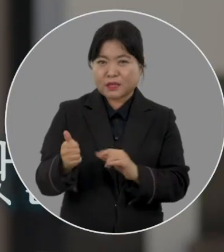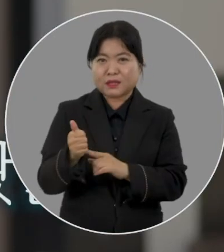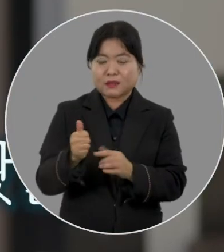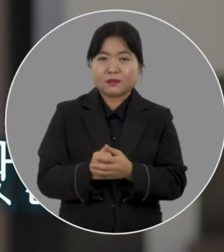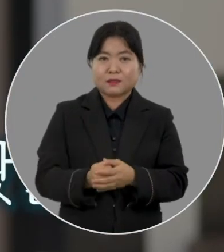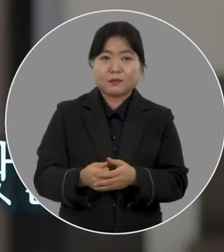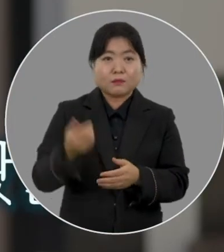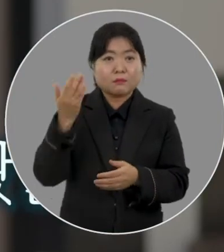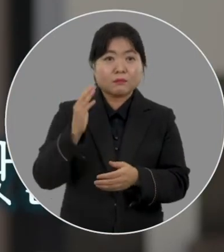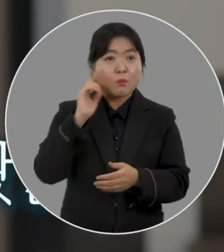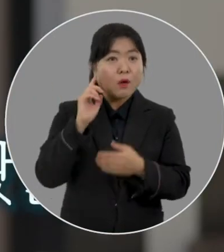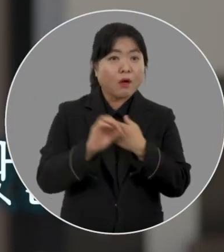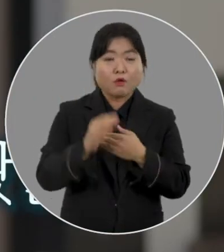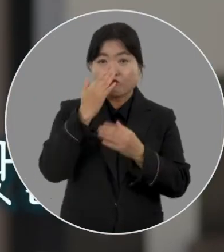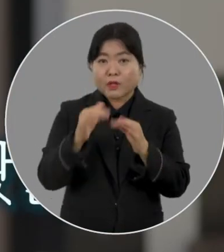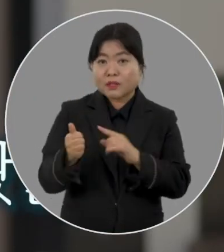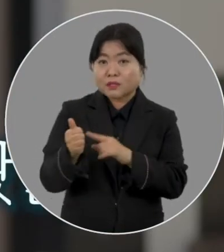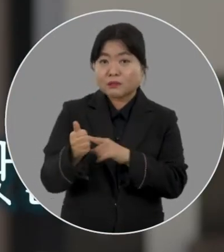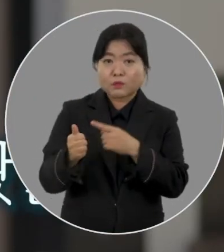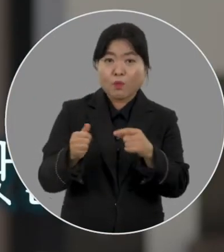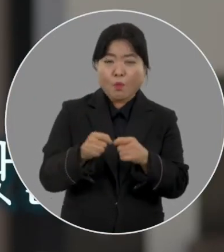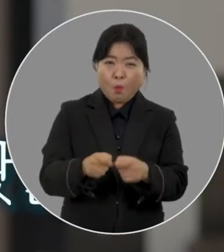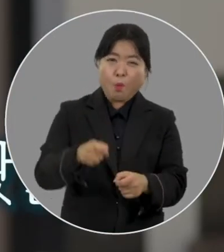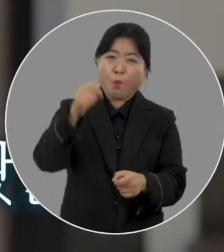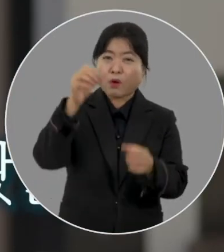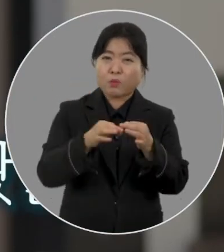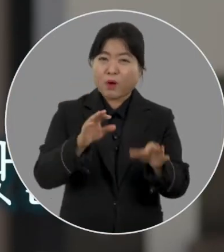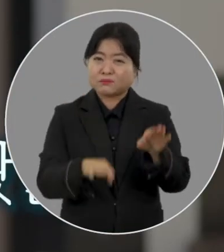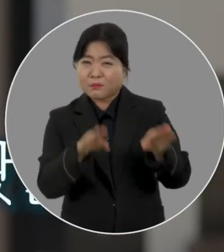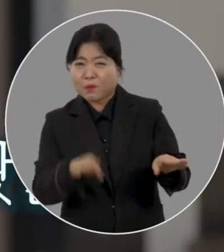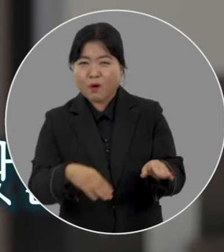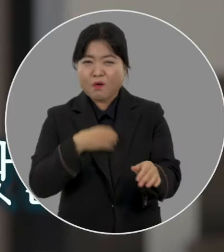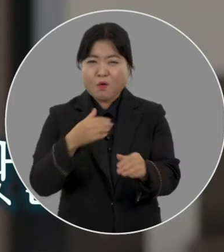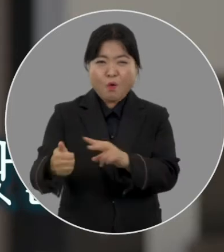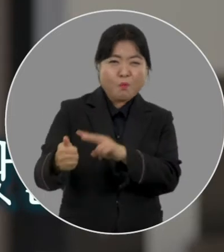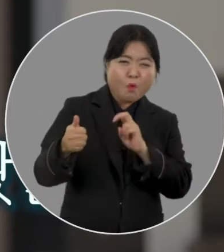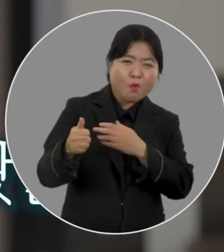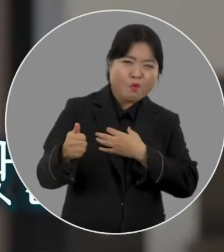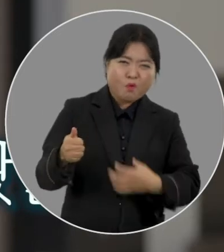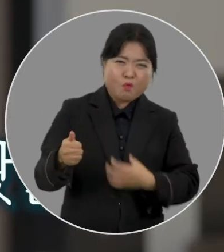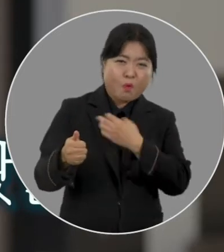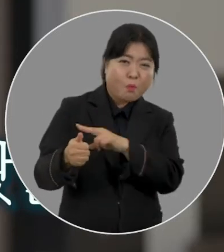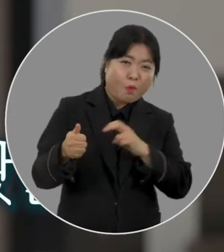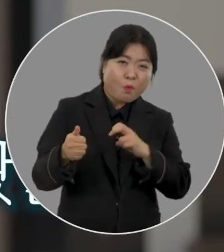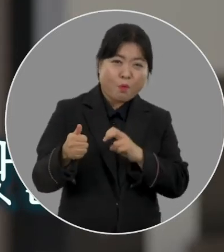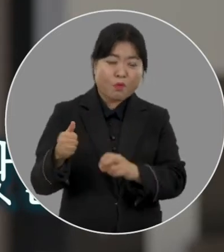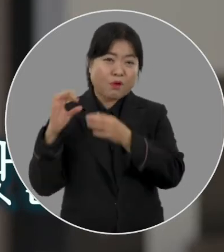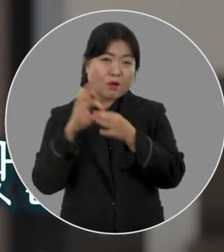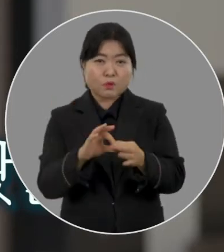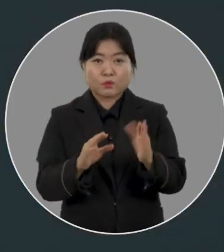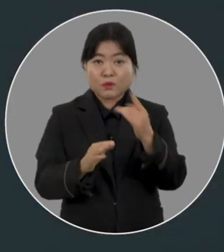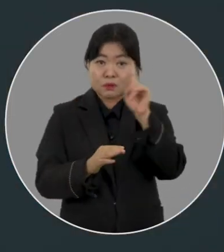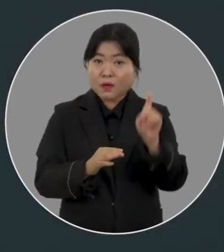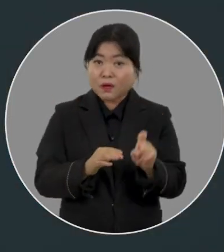그럼 왜 유대인들이 그렇게 그토록 오랜 기간 차별과 혐오의 대상이 유럽 사회에서 자행되어